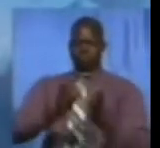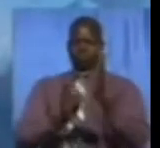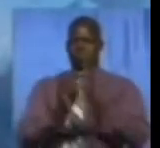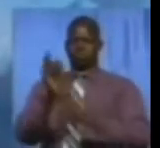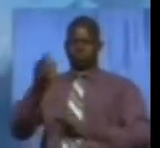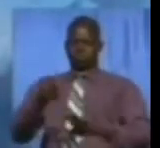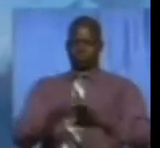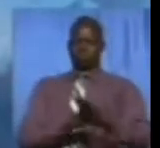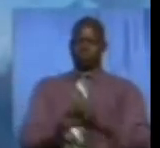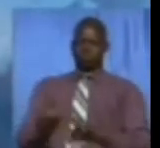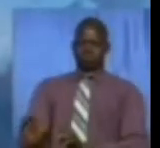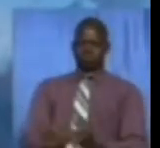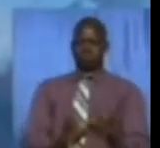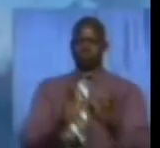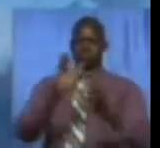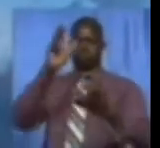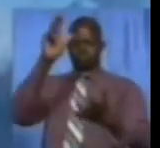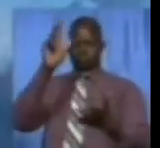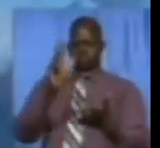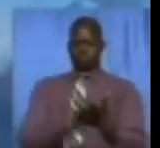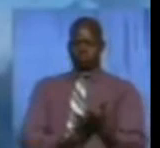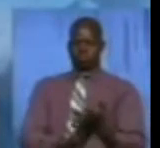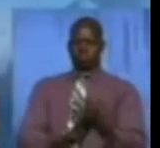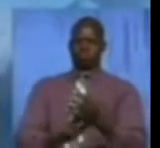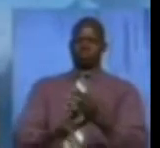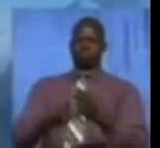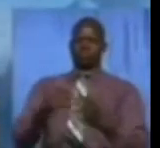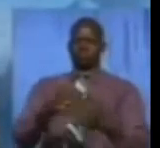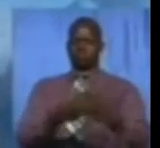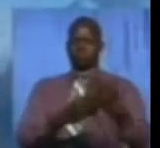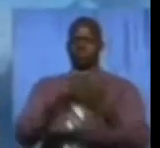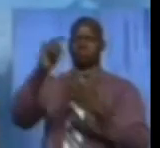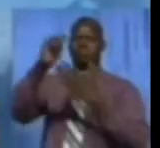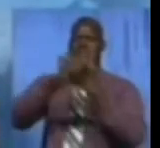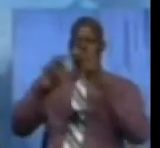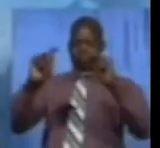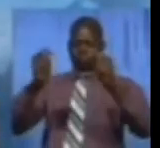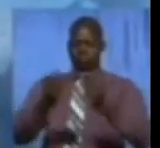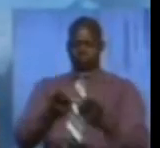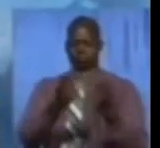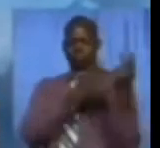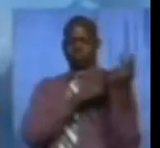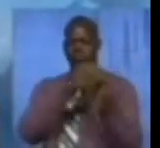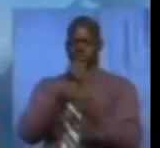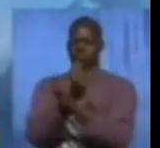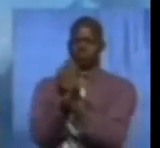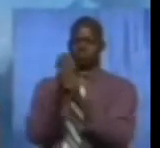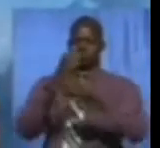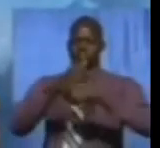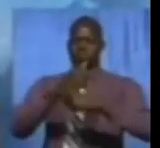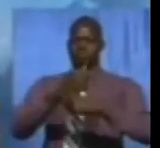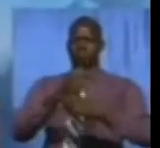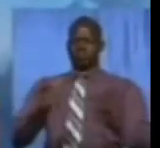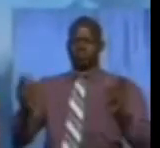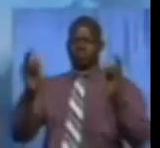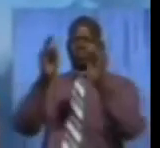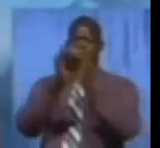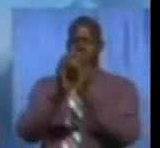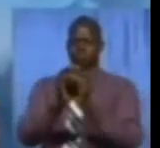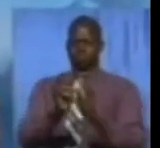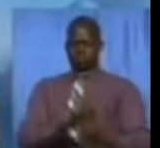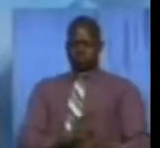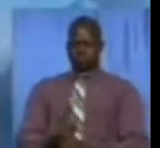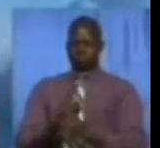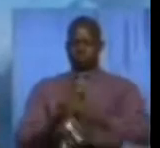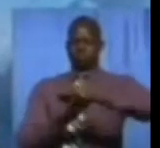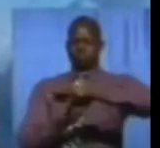a procédé à la validation d'un avant projet de texte portant statuts et création du parc darly et des réserves protégées